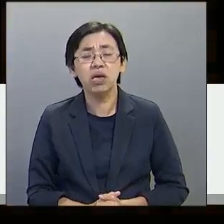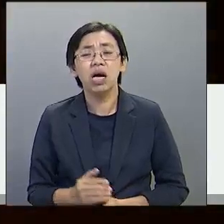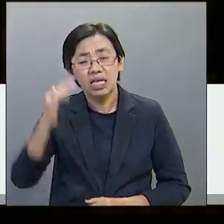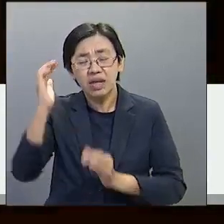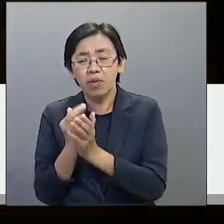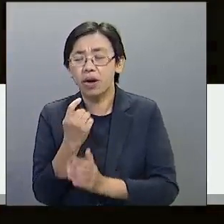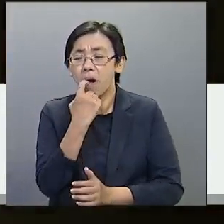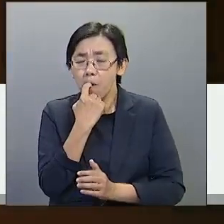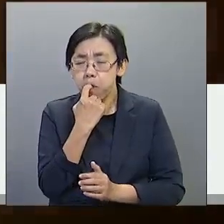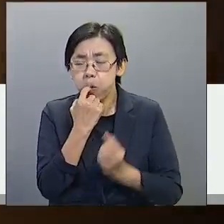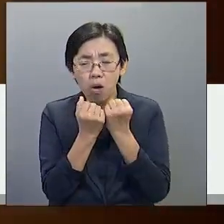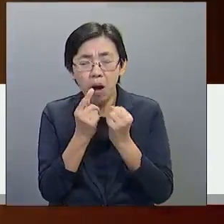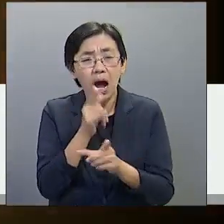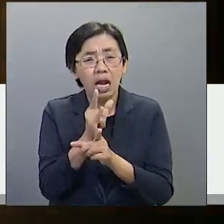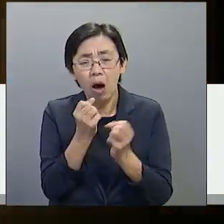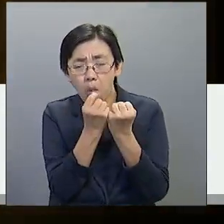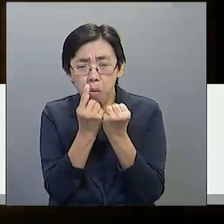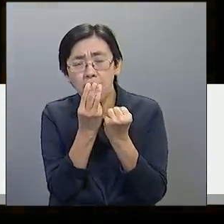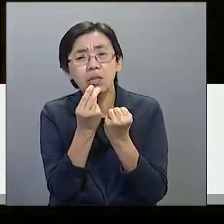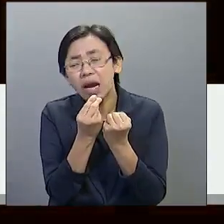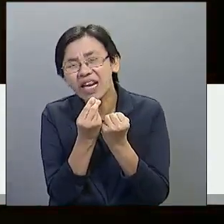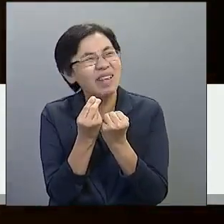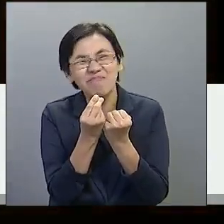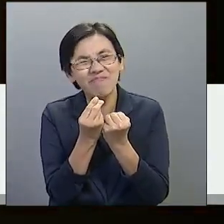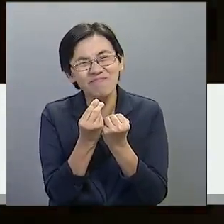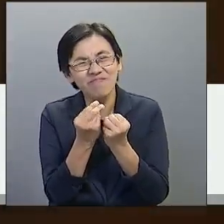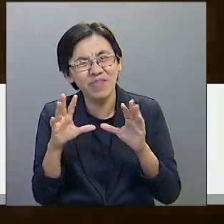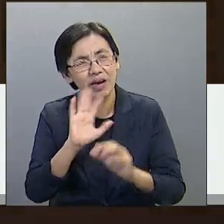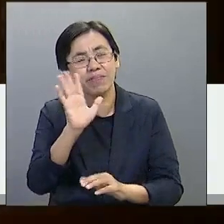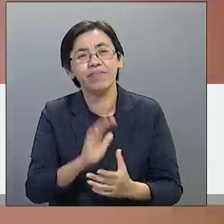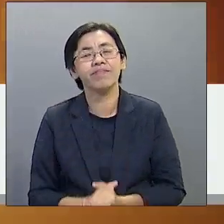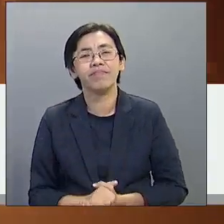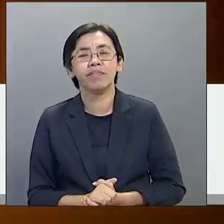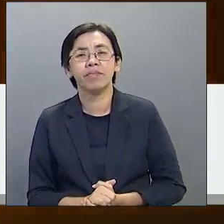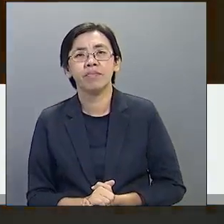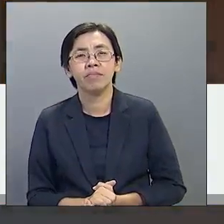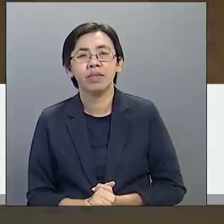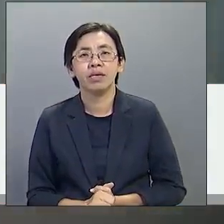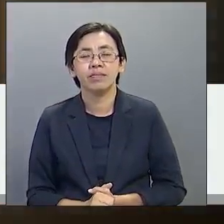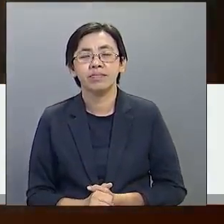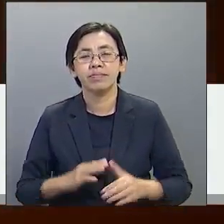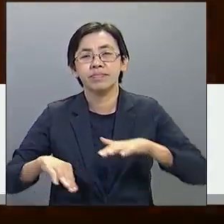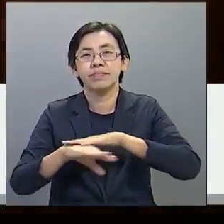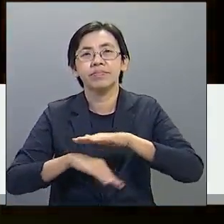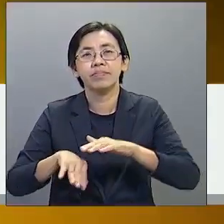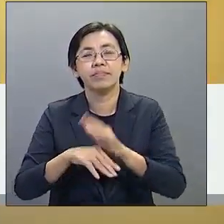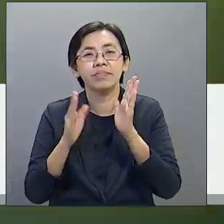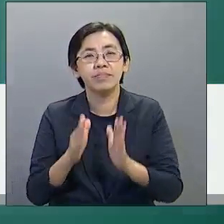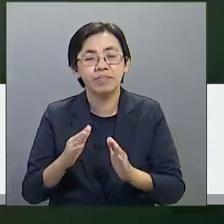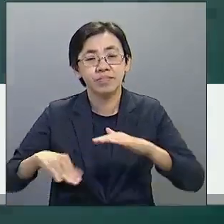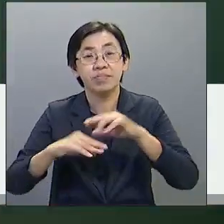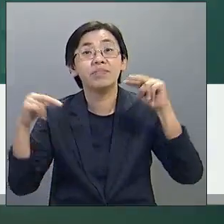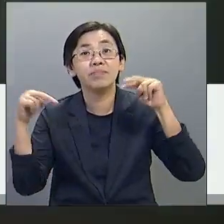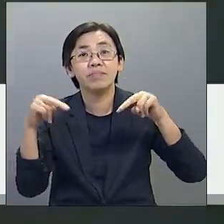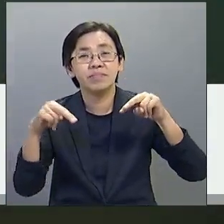อล์หลังจากเกิดความเสียหายขึ้นมานะคะในขณะเดียวกันมีรายงานที่อ้างว่าเป็นภาพหลักฐานจากบุคคลที่อ้างว่าเป็นพยาน